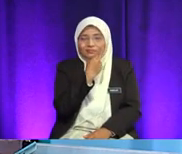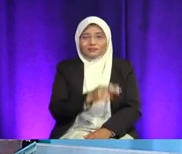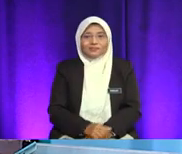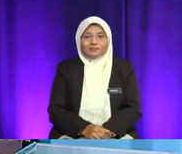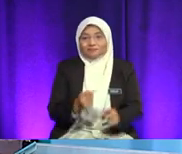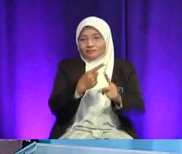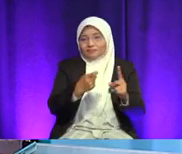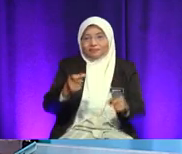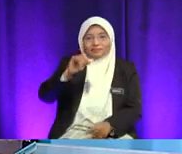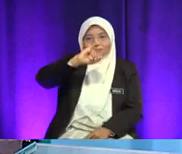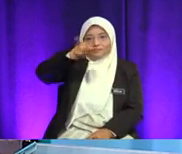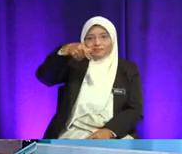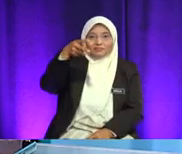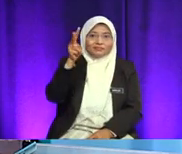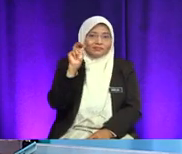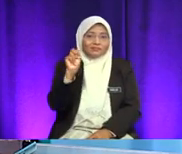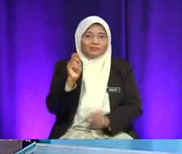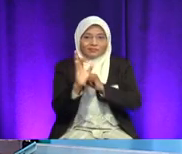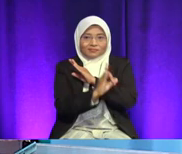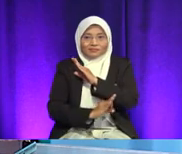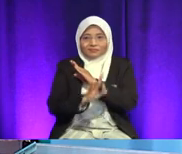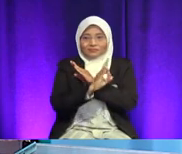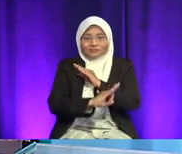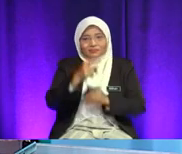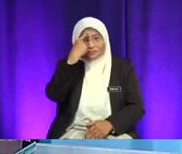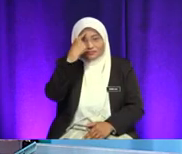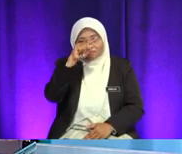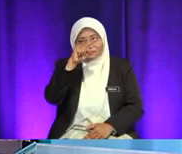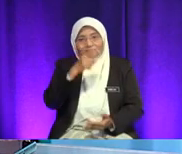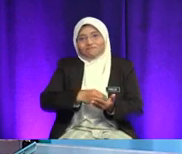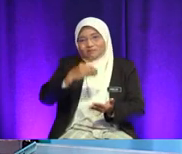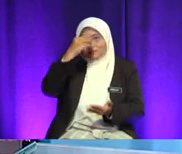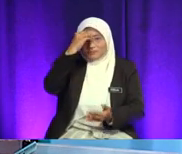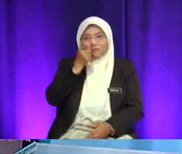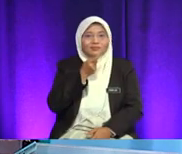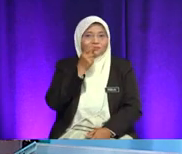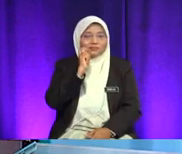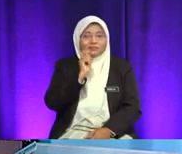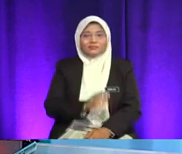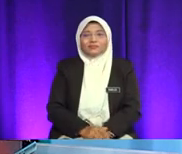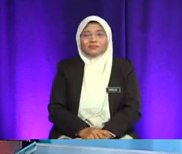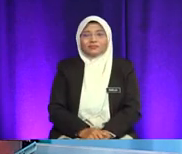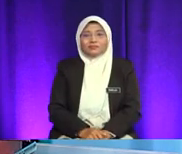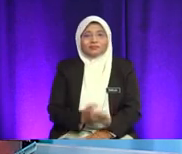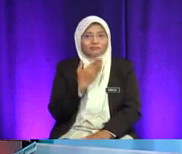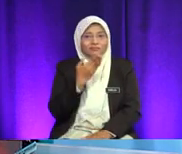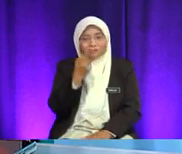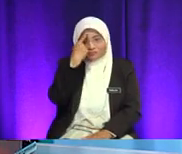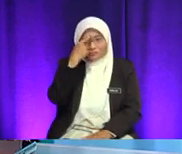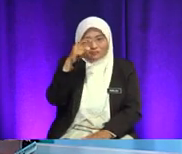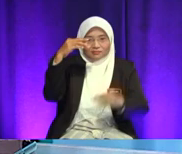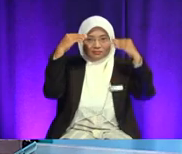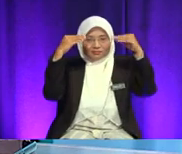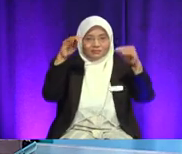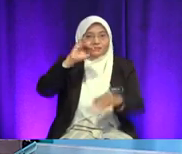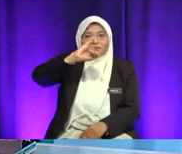Negeri 9 untuk ilmu yang dicurahkan pada hari ini Cikgu Terima kasih banyak-banyak terima kasih juga kepada juru bahasa isyarat kita